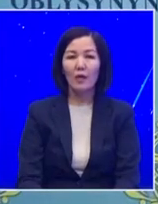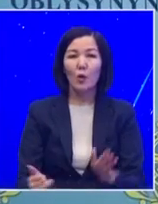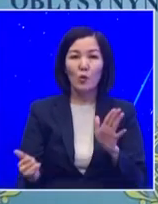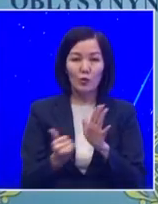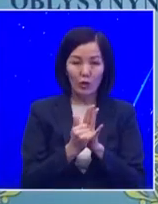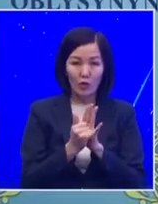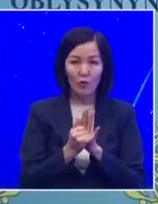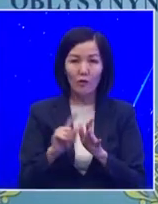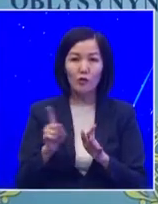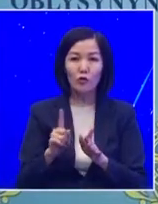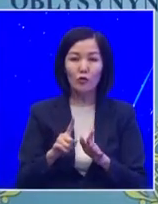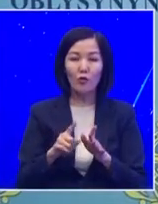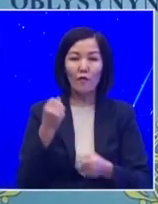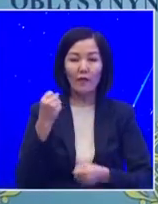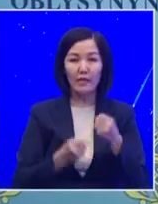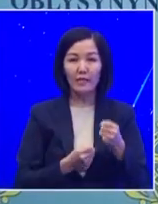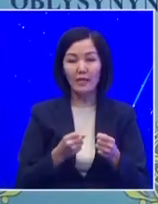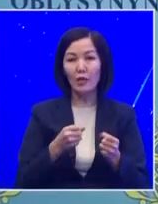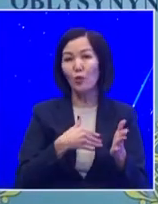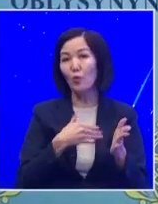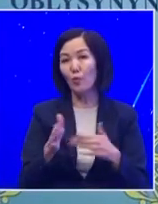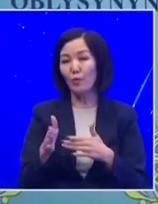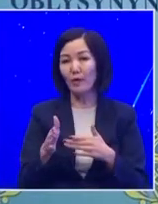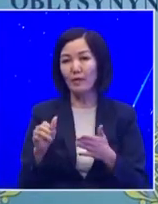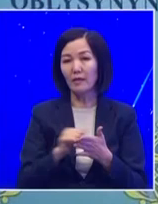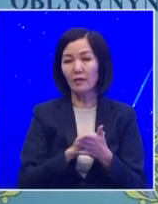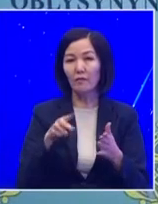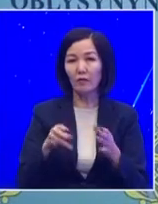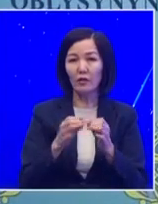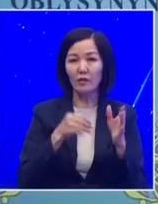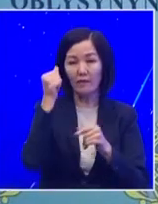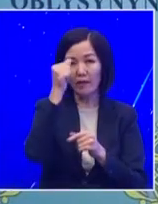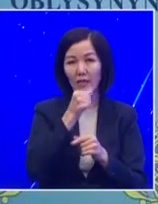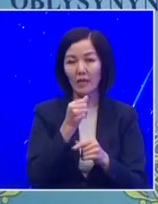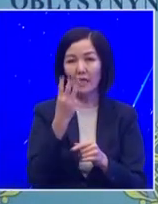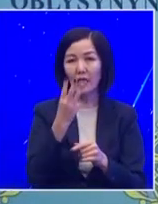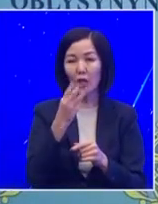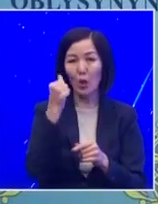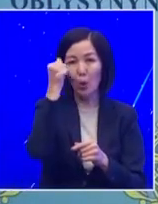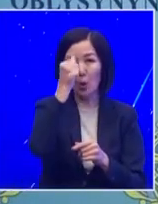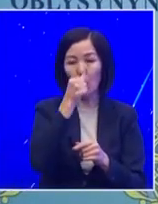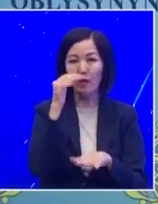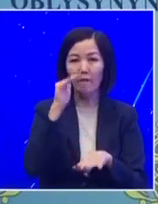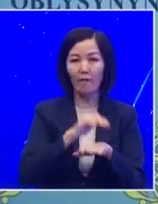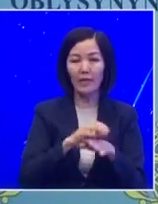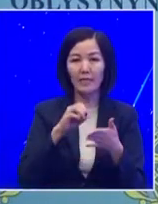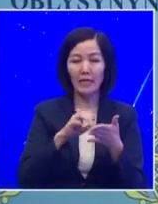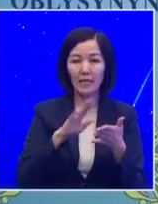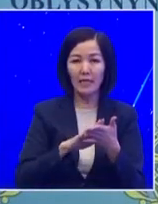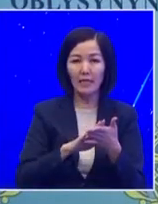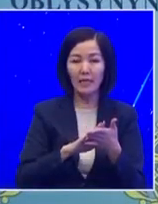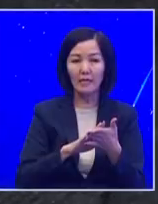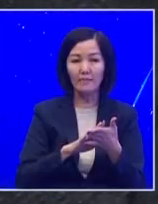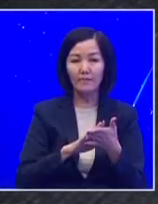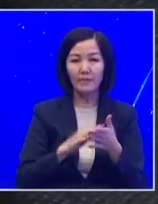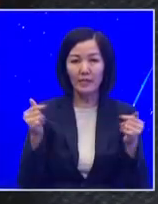Установлено, что водитель уже был лишен водительских прав в 2019 году сроком на 3 года. Данный факт зарегистрирован в ЕРДР